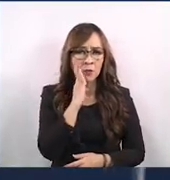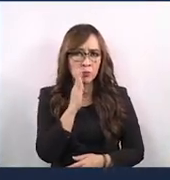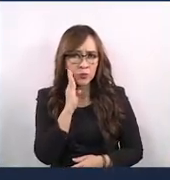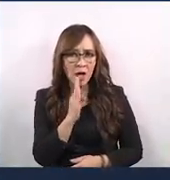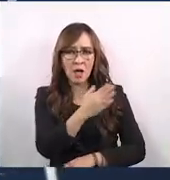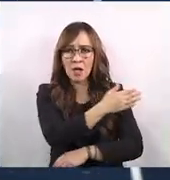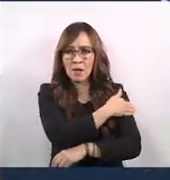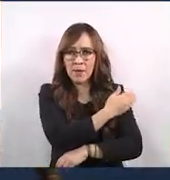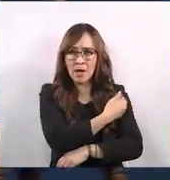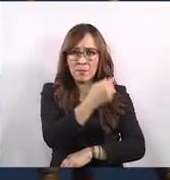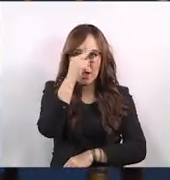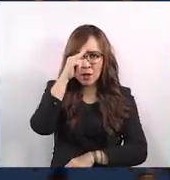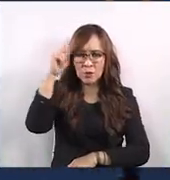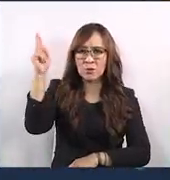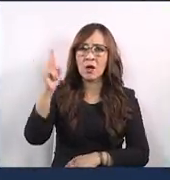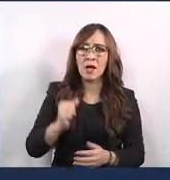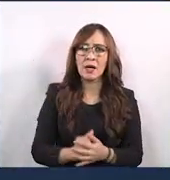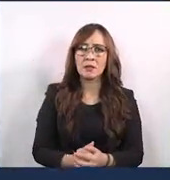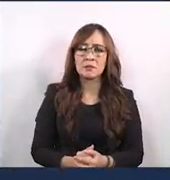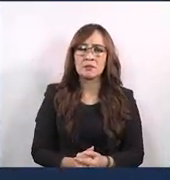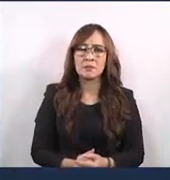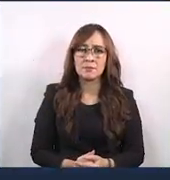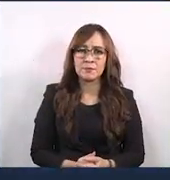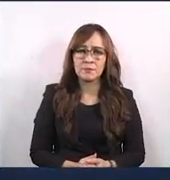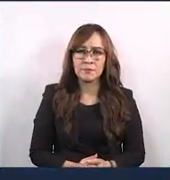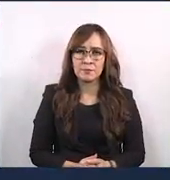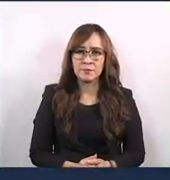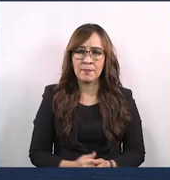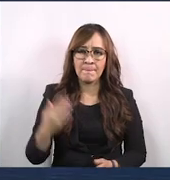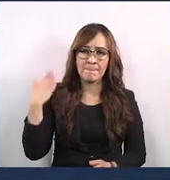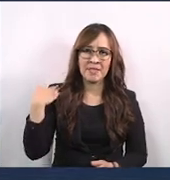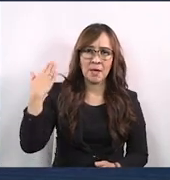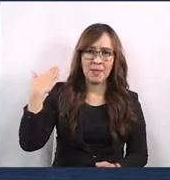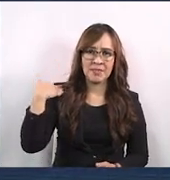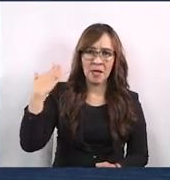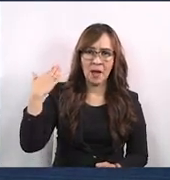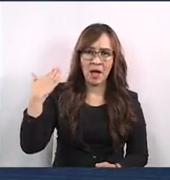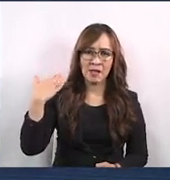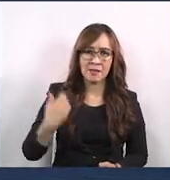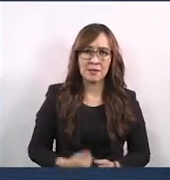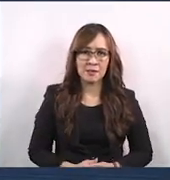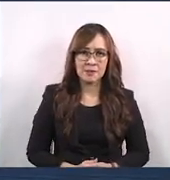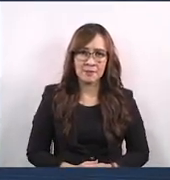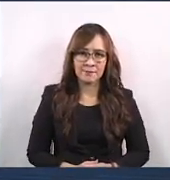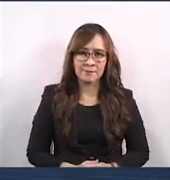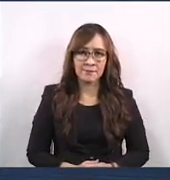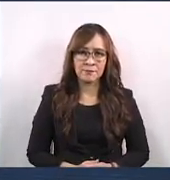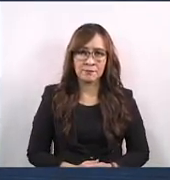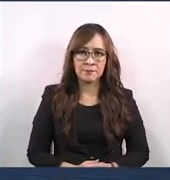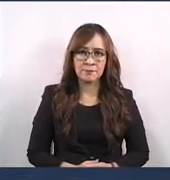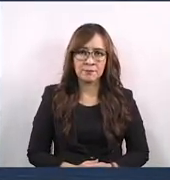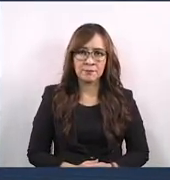mulai menyerang hamba-hamba Tuhan mulai menyerang orang yang dipercayakan dengan pejabat-pejabat jabatan-jabatan yang